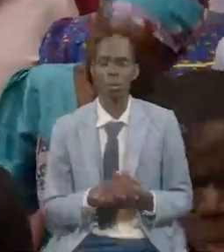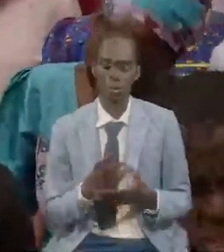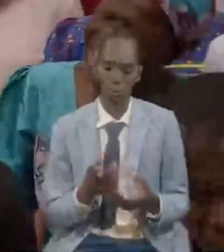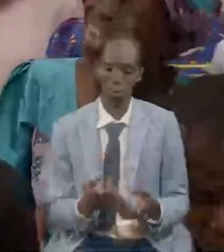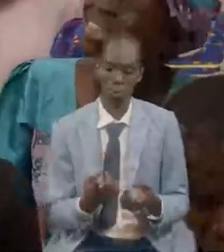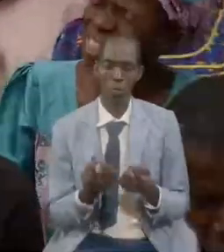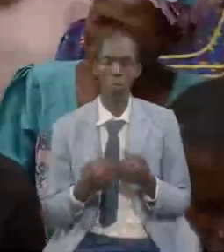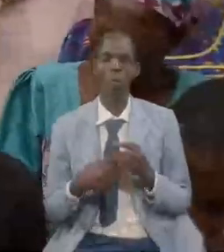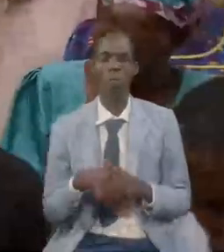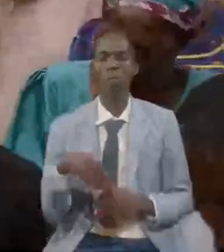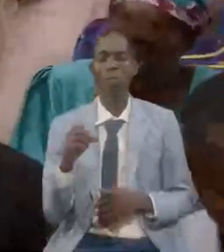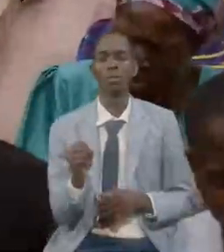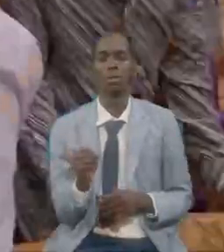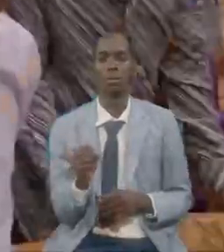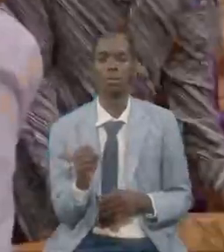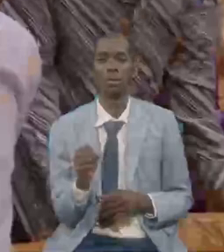Réveillez-vous,